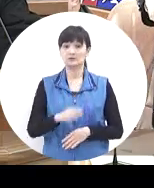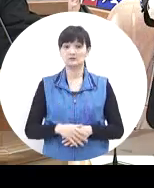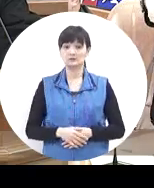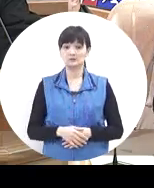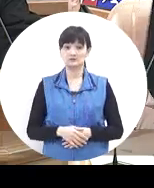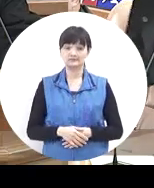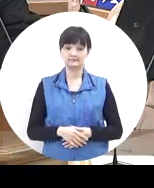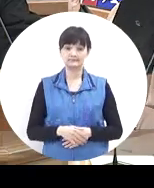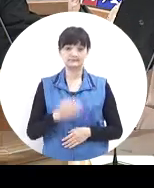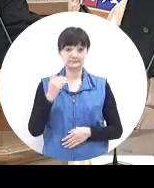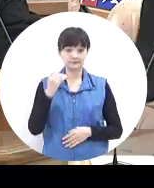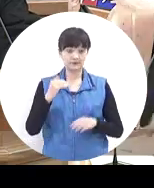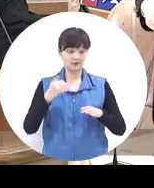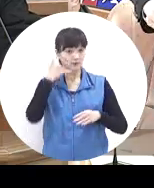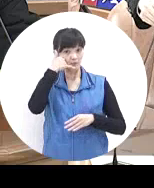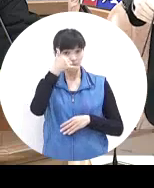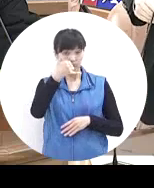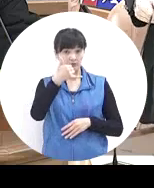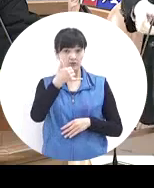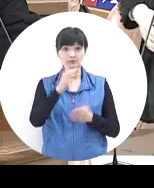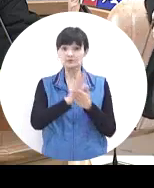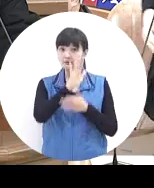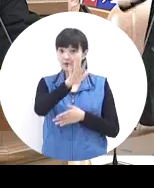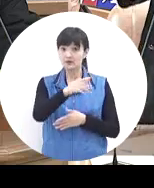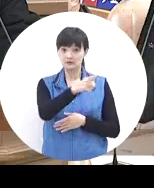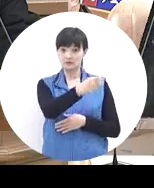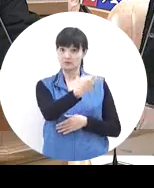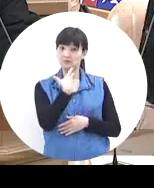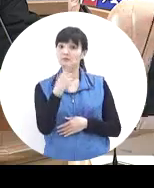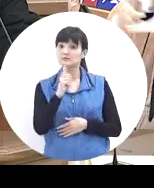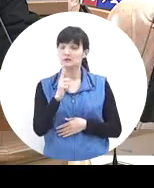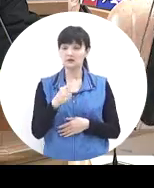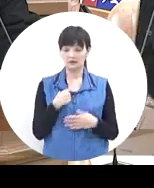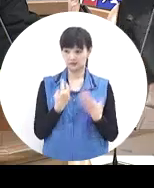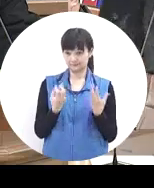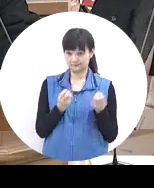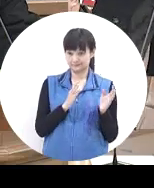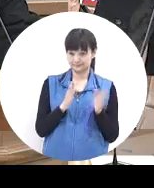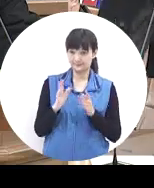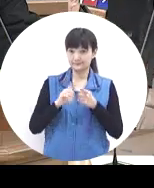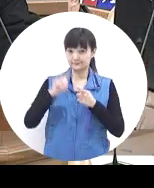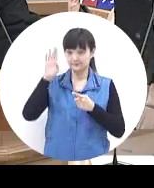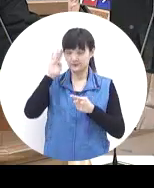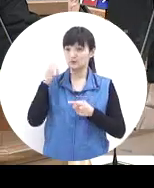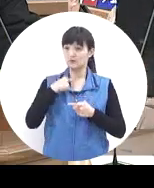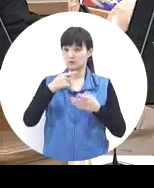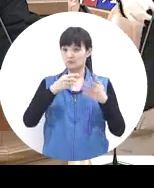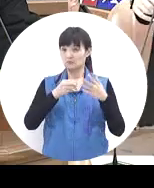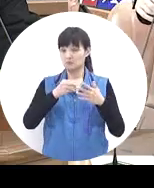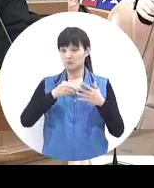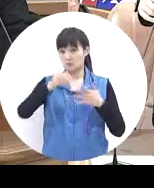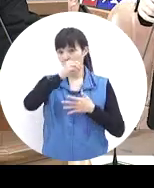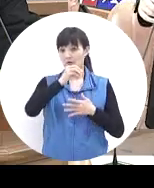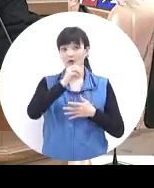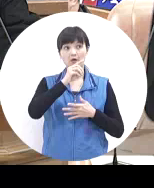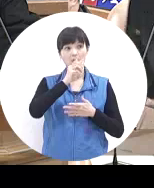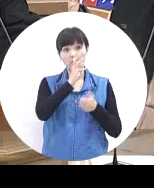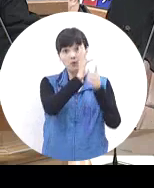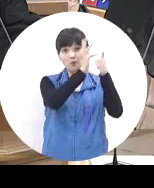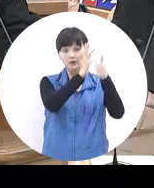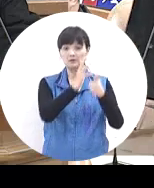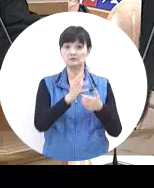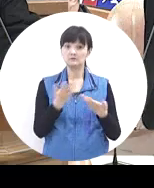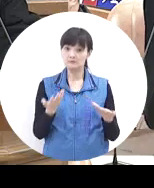给你听。专线电话打进去说我们没有办法，我们要去询问高层，结果呢没有回音。请